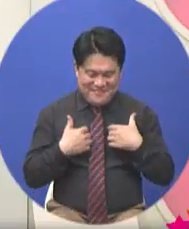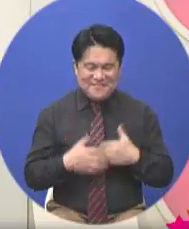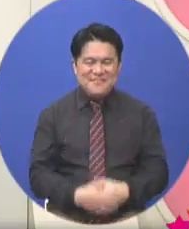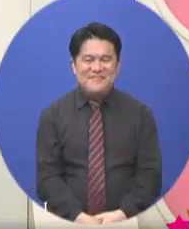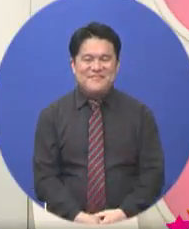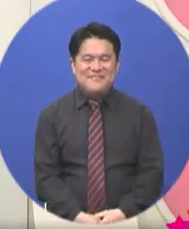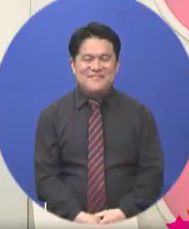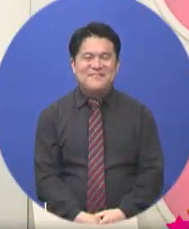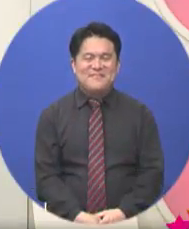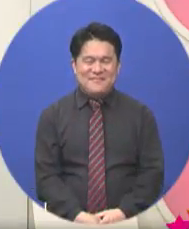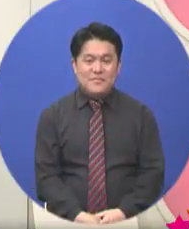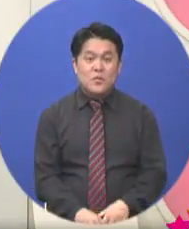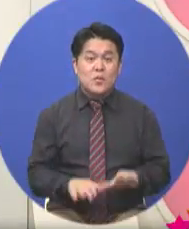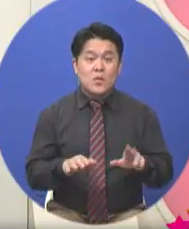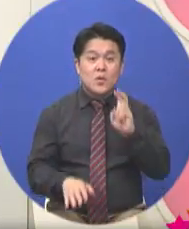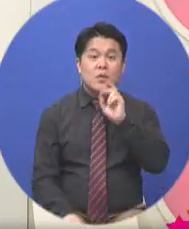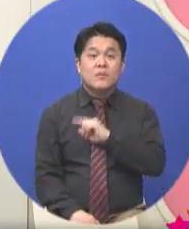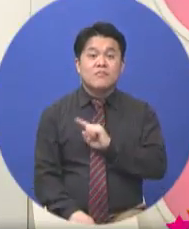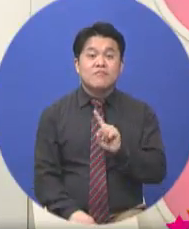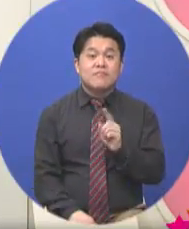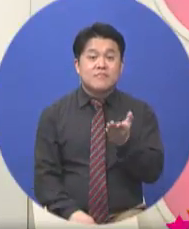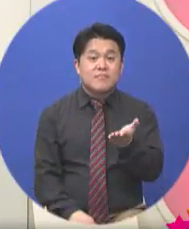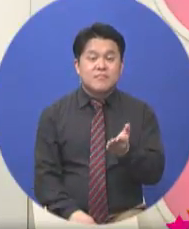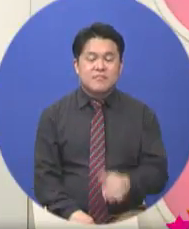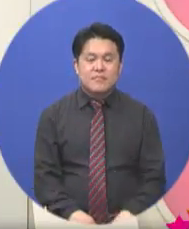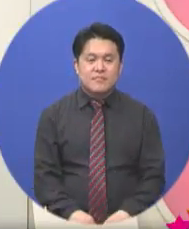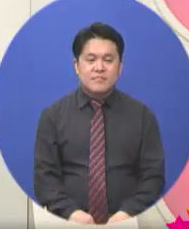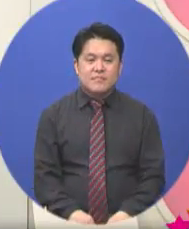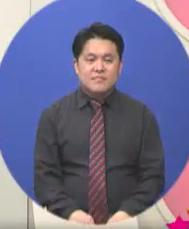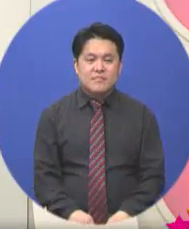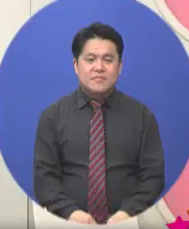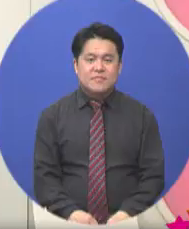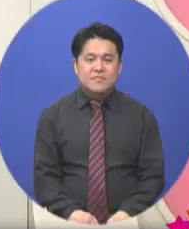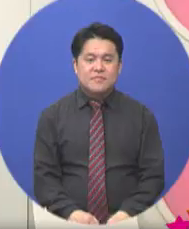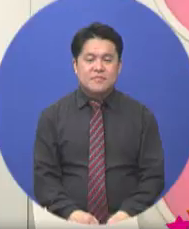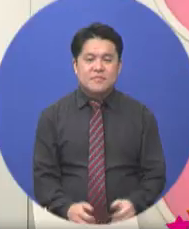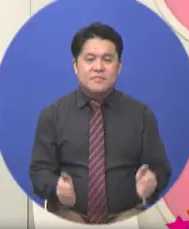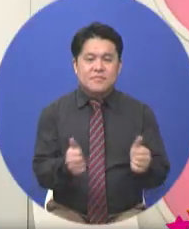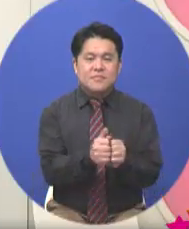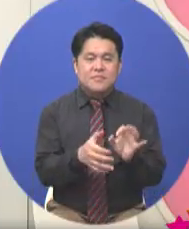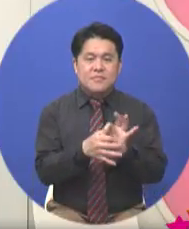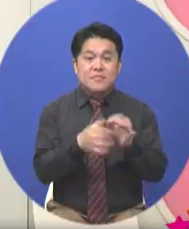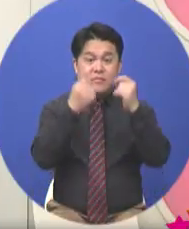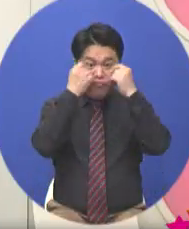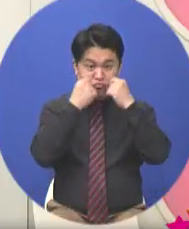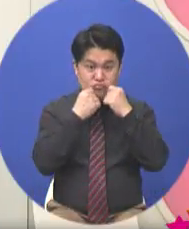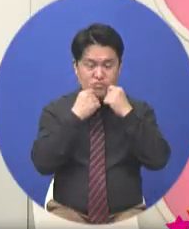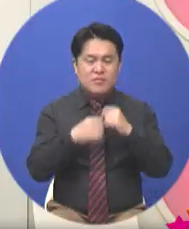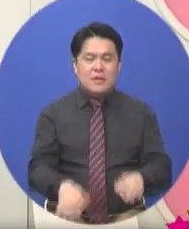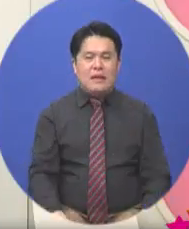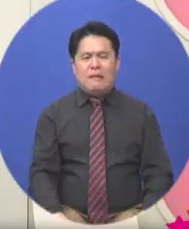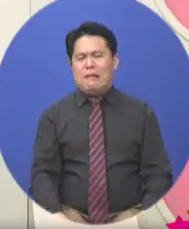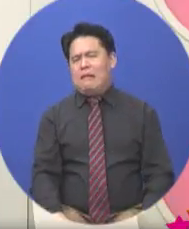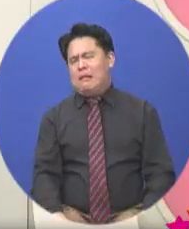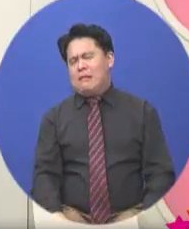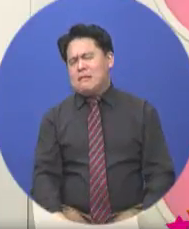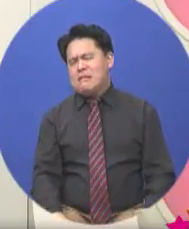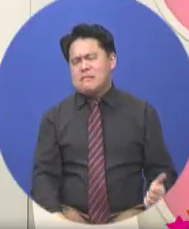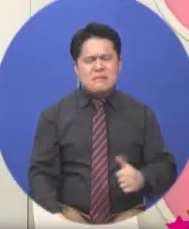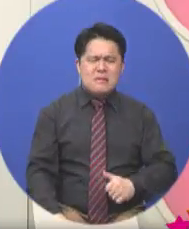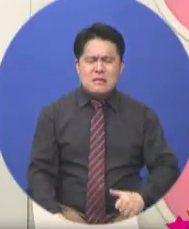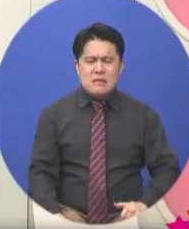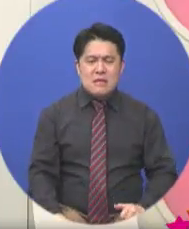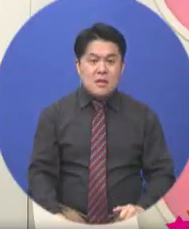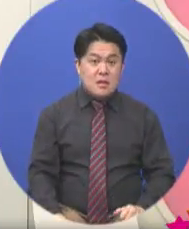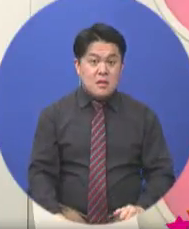예, 반갑습니다. 예, 오늘 어떤 노래 불러주시겠어요? 예, 남자의 눈물. 남자의 눈물. 야. 예, 갑자기 예. 가슴이 찡하다.